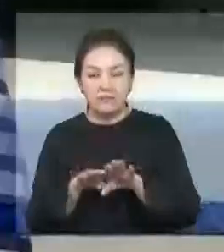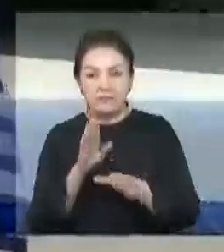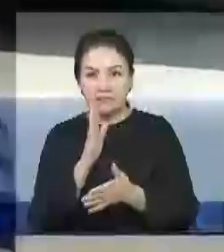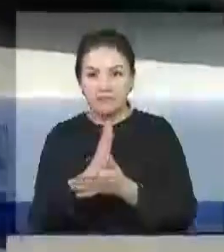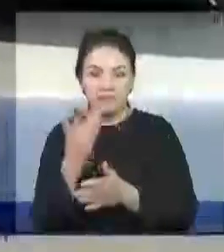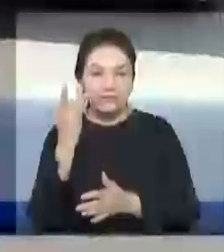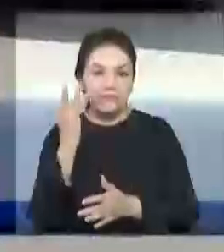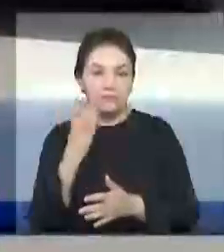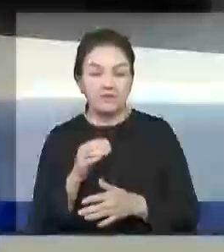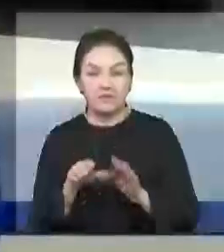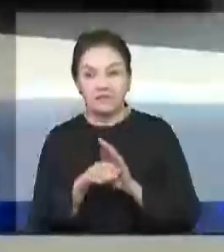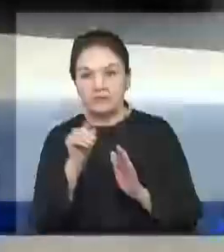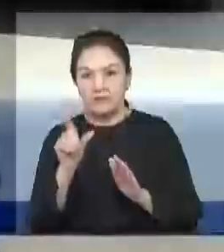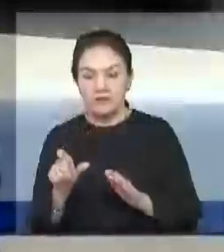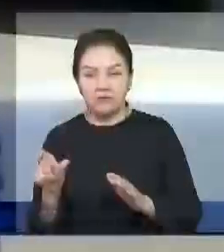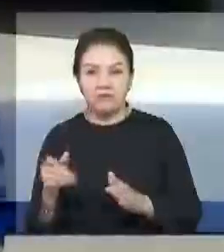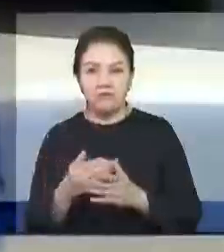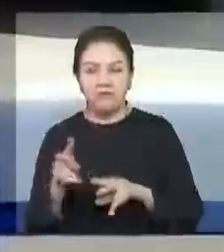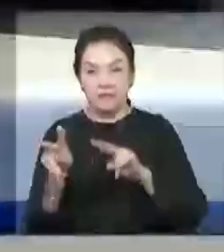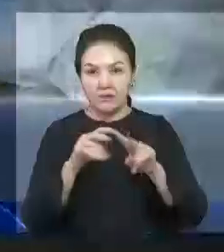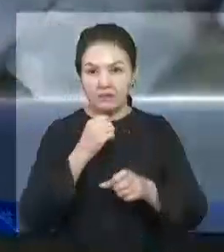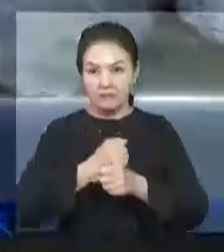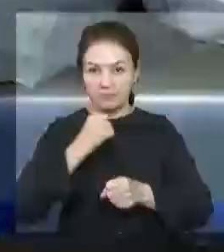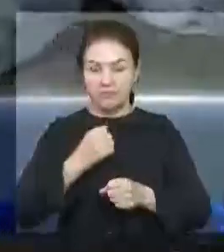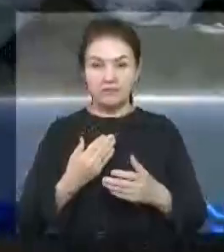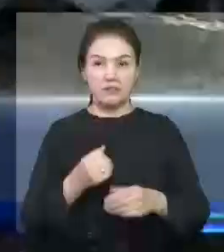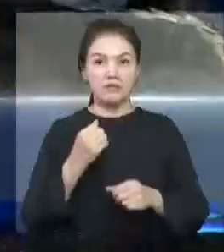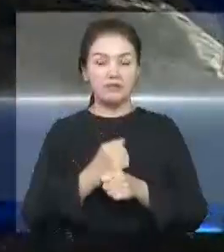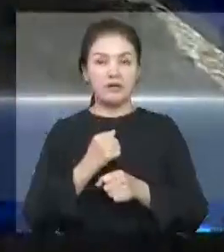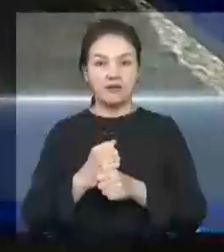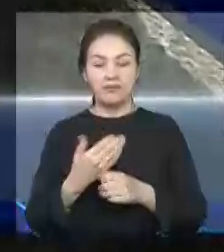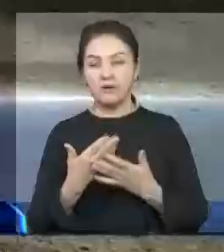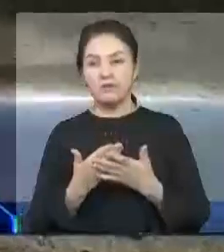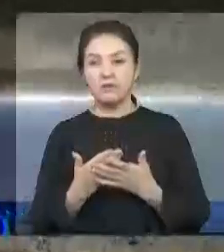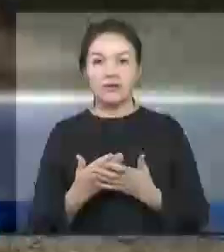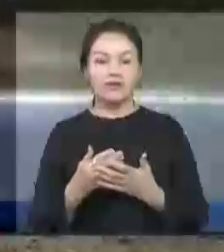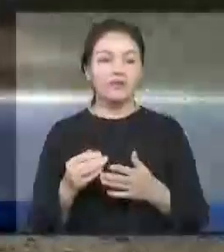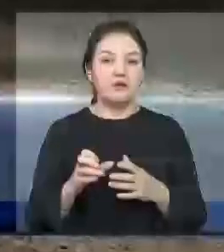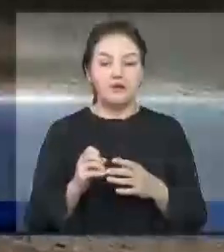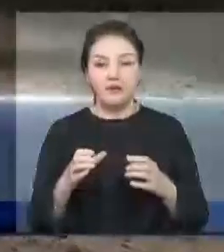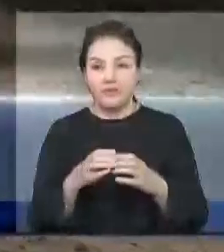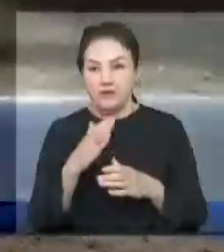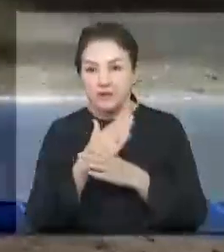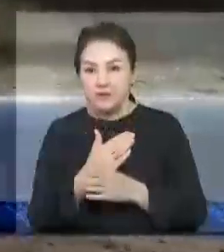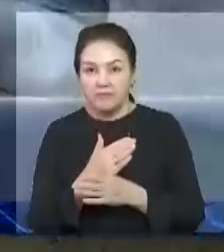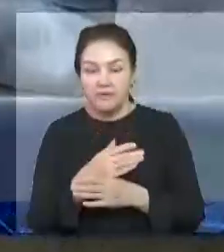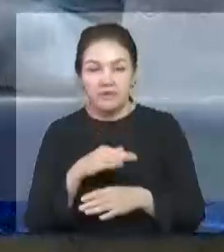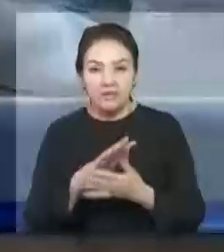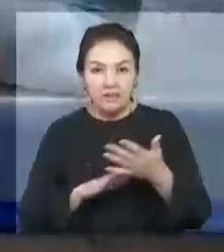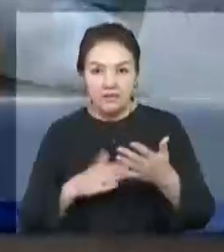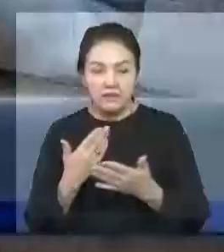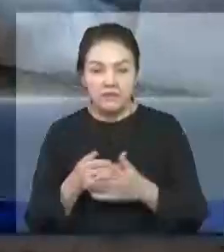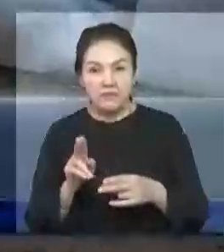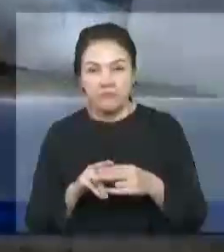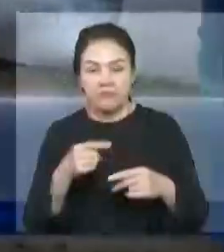постоянно находятся депутаты маслихатов. Контроль строгий. Работать по данному механизму в пунктах гумпомощи намерены и дальше. Потому